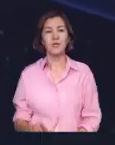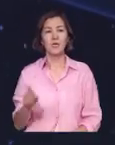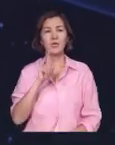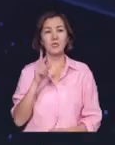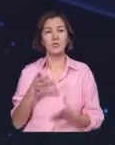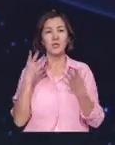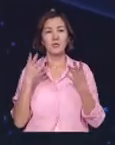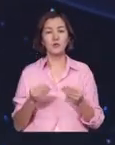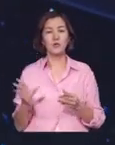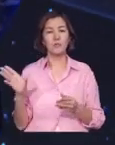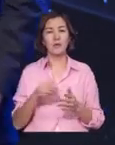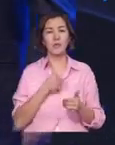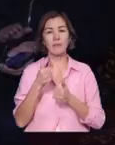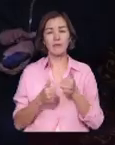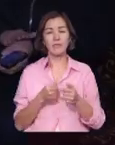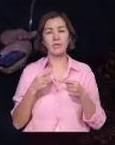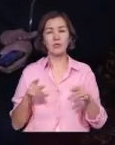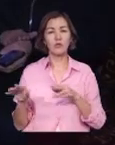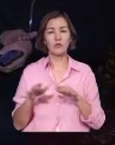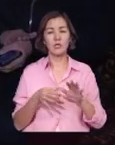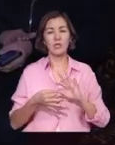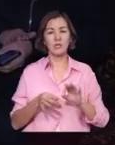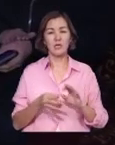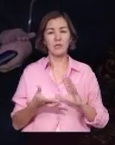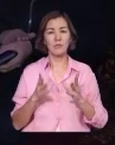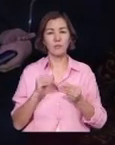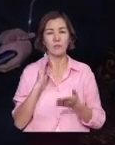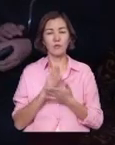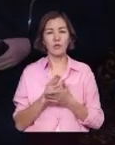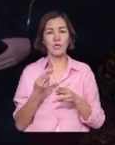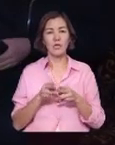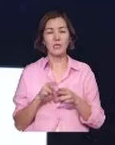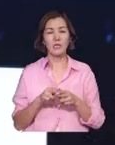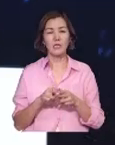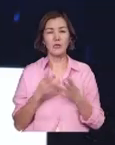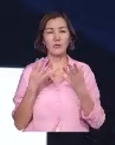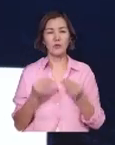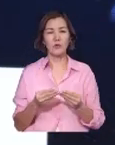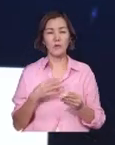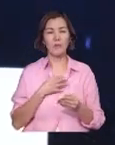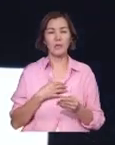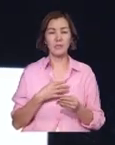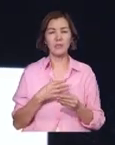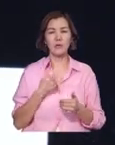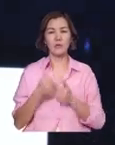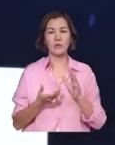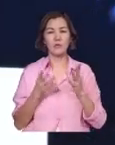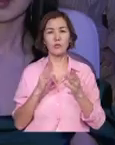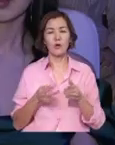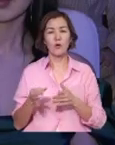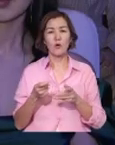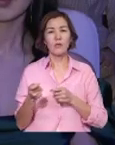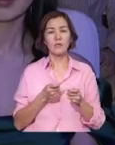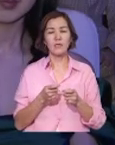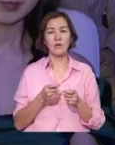ұйымдастырылған барлық бәсеке мен әртүрлі шаралардың нүктесі қойылады. Дәл осы күні тағы бір маңызды байқаудың қорытындысы шығарылады. Облыс